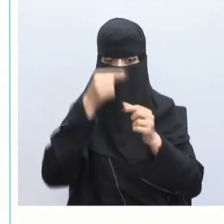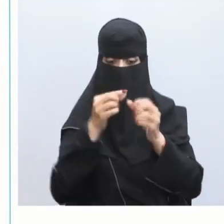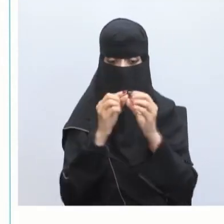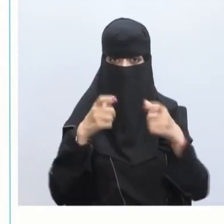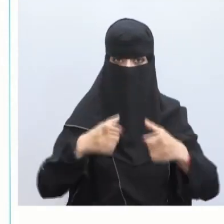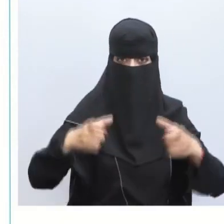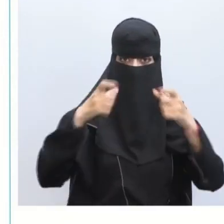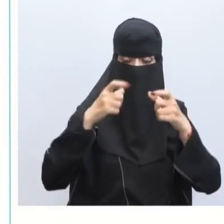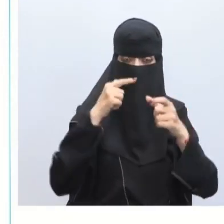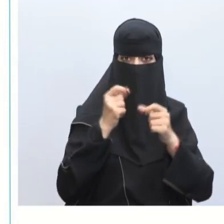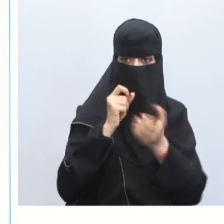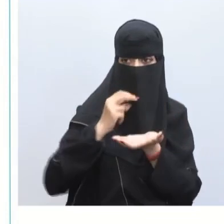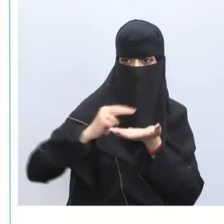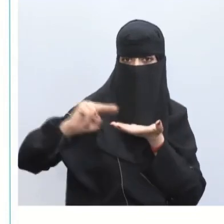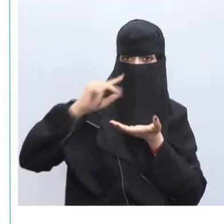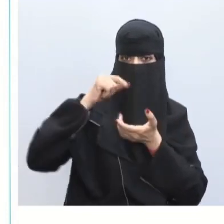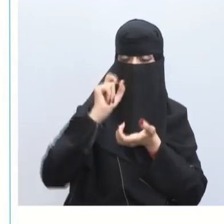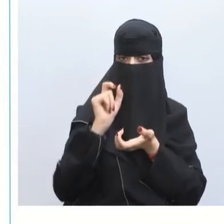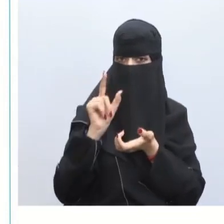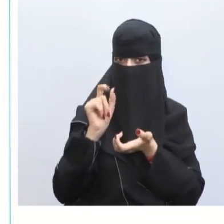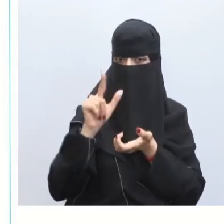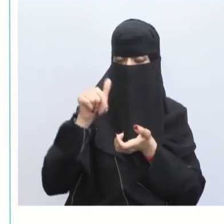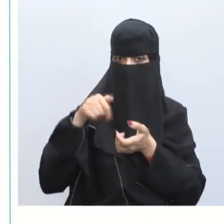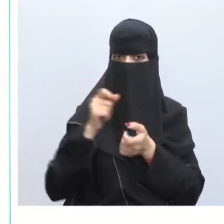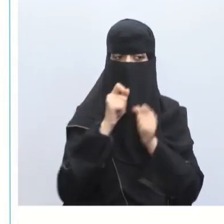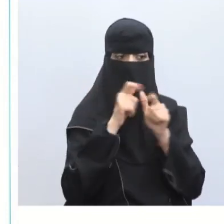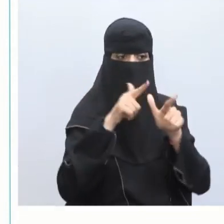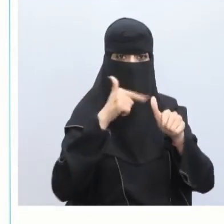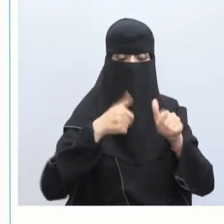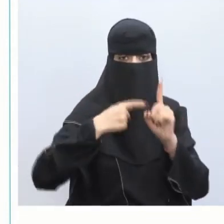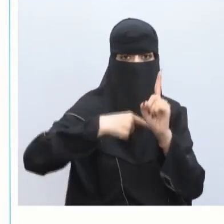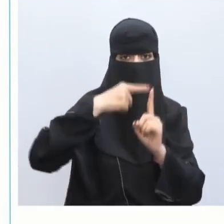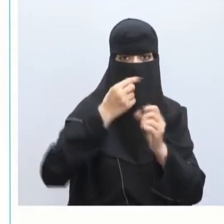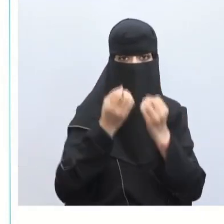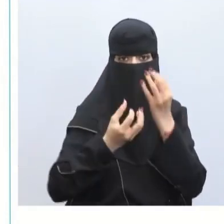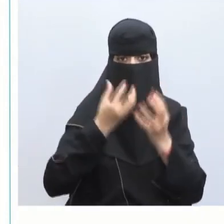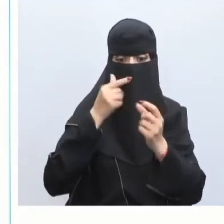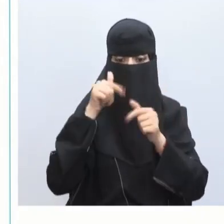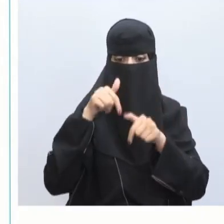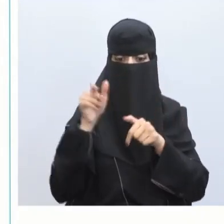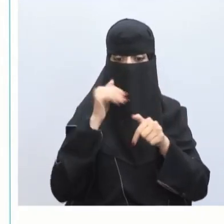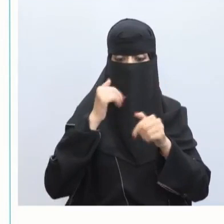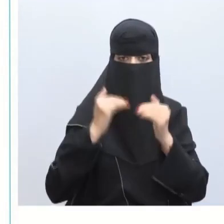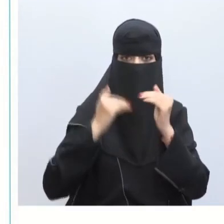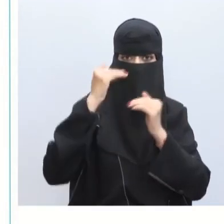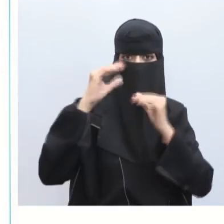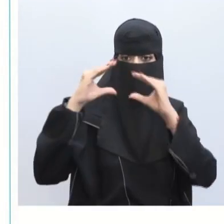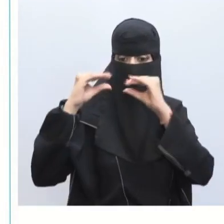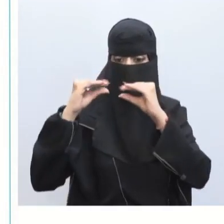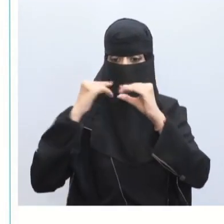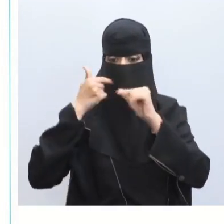جهاز يرسل اشارات تخبر عن درجه الحراره ومستوى